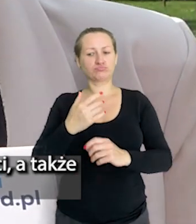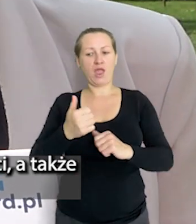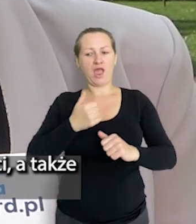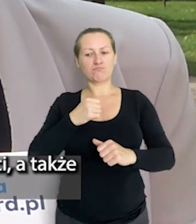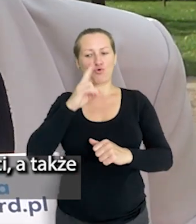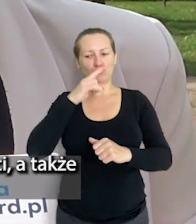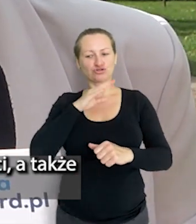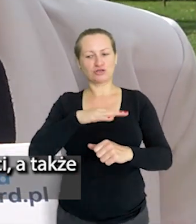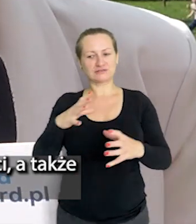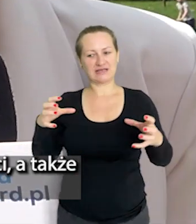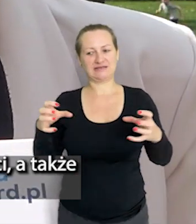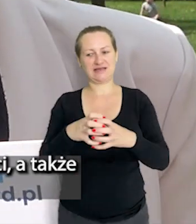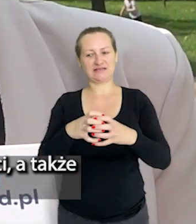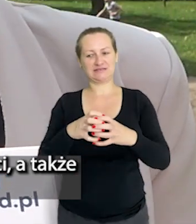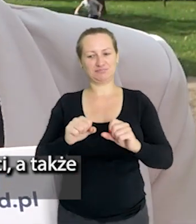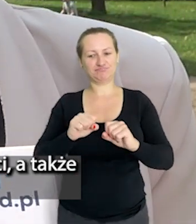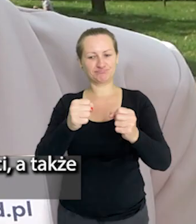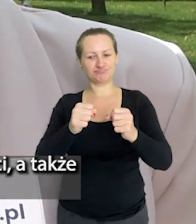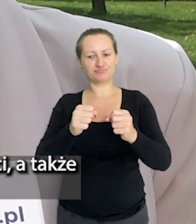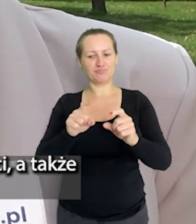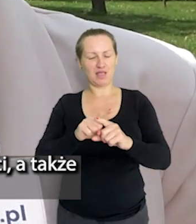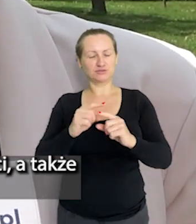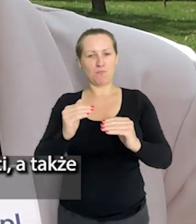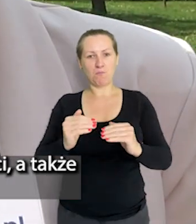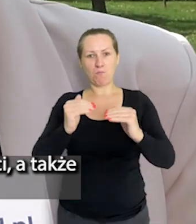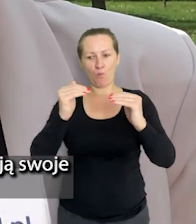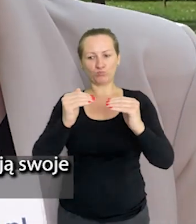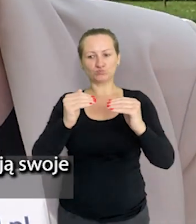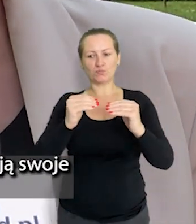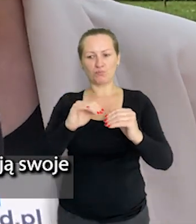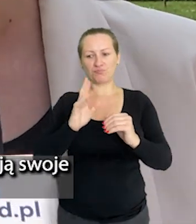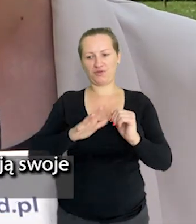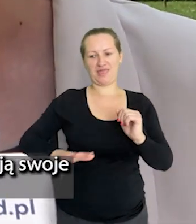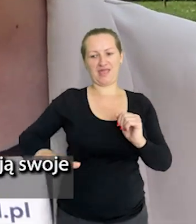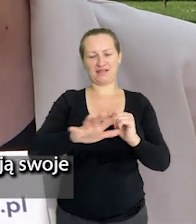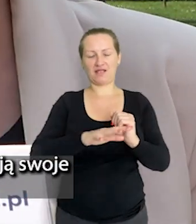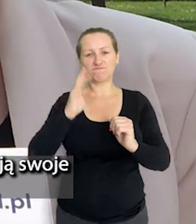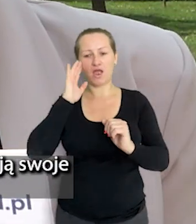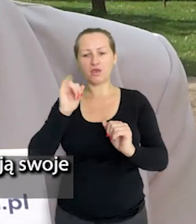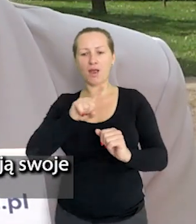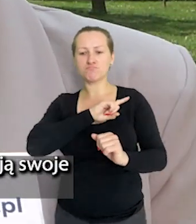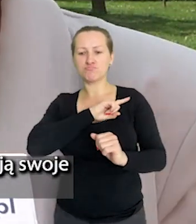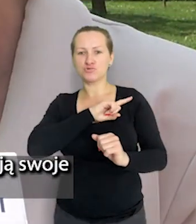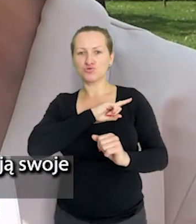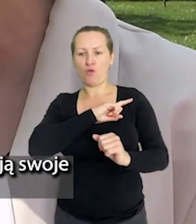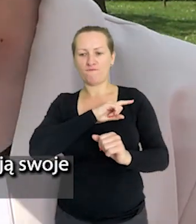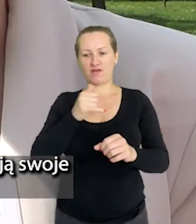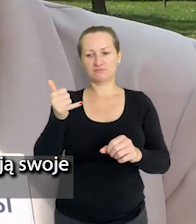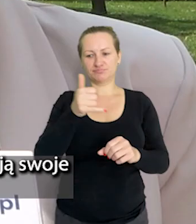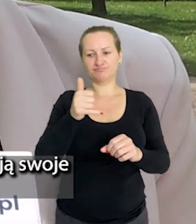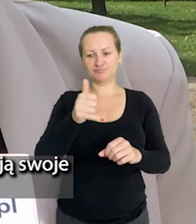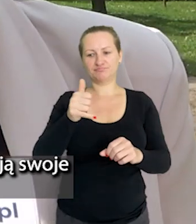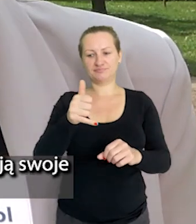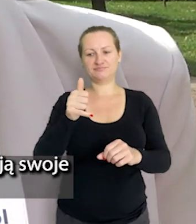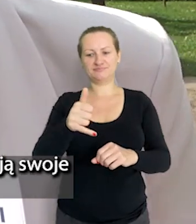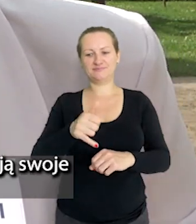także podniosło poziom świadomości i postaw ekologicznych. Nasi wychowankowie codziennie wychodząc do ogrodu